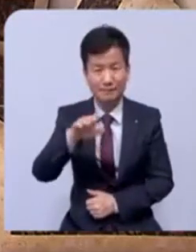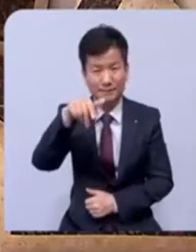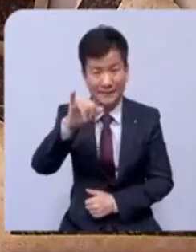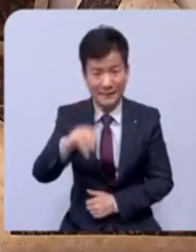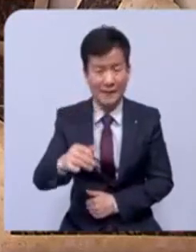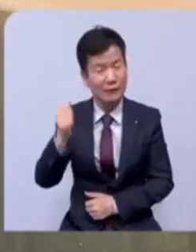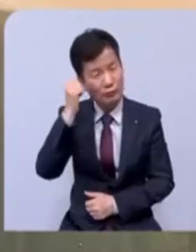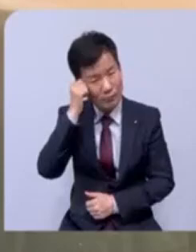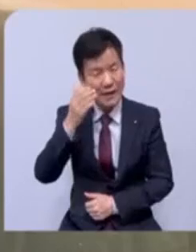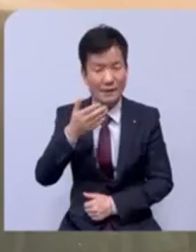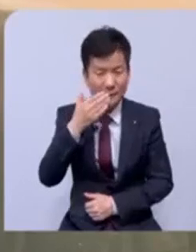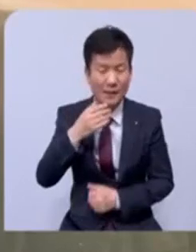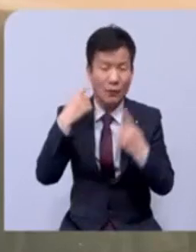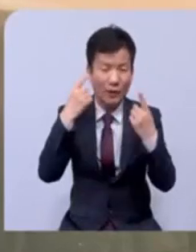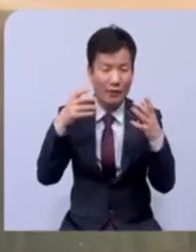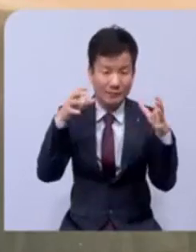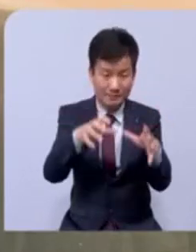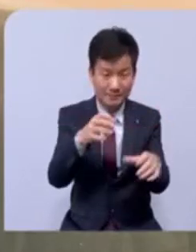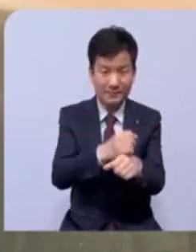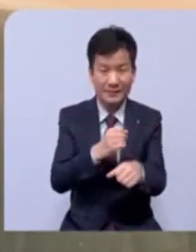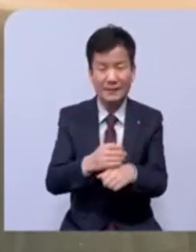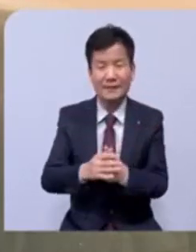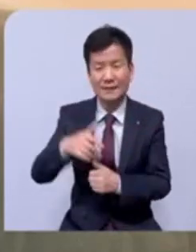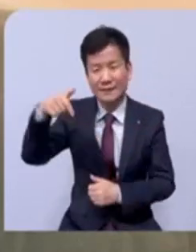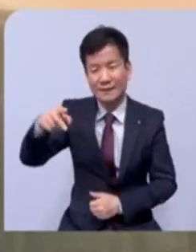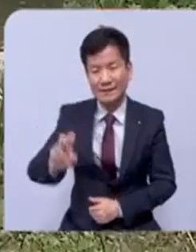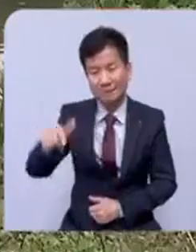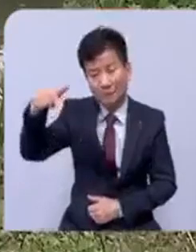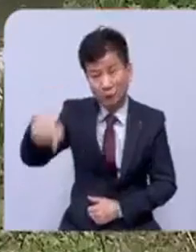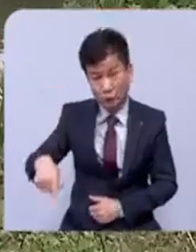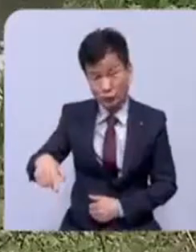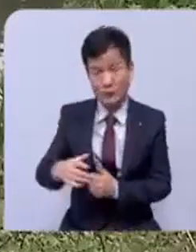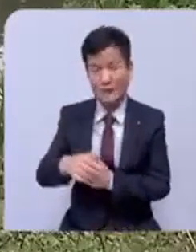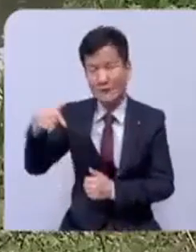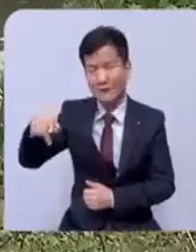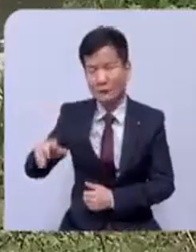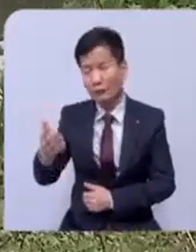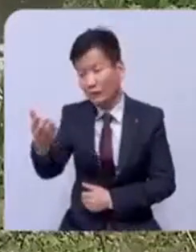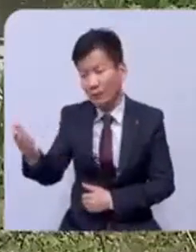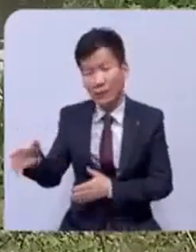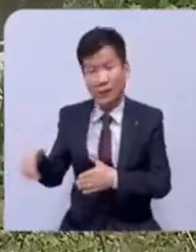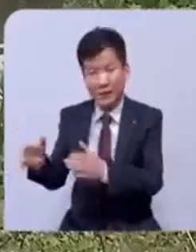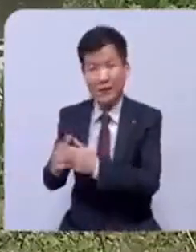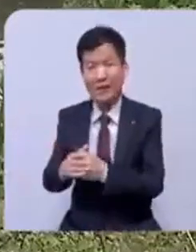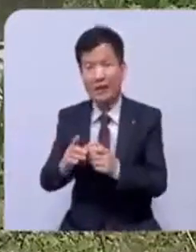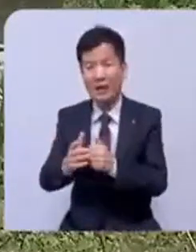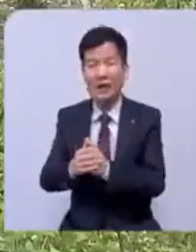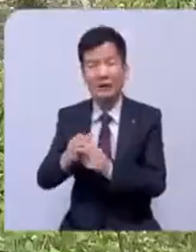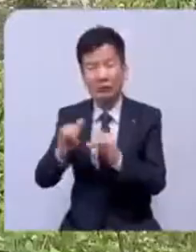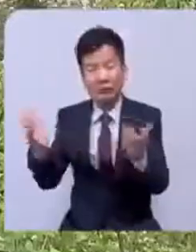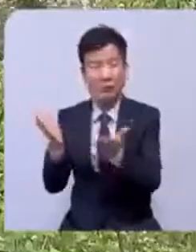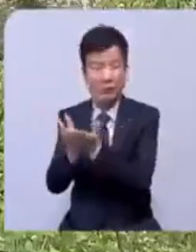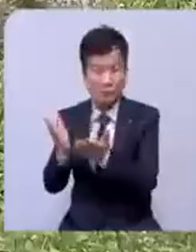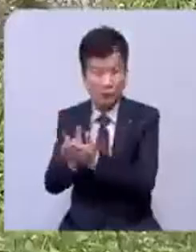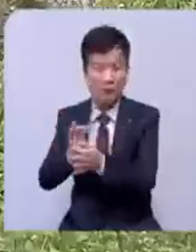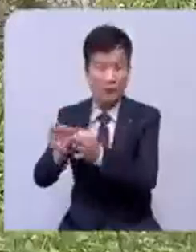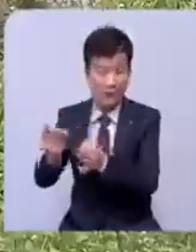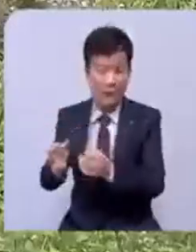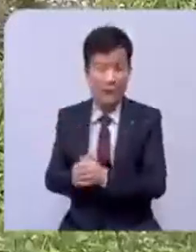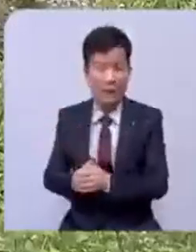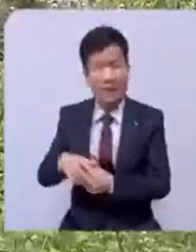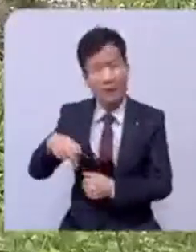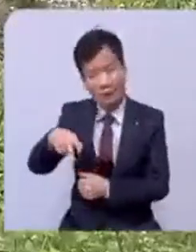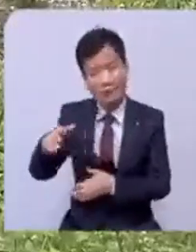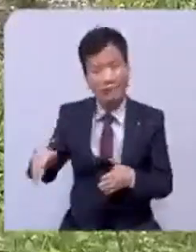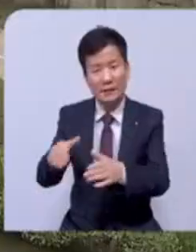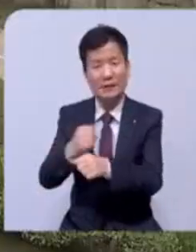숙박시설과 음식점 등 관광 인프라를, 금구 생활권과 금구 천병길에는 각각 주민 맞춤형 상권과